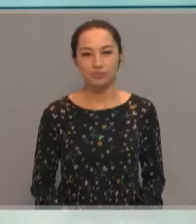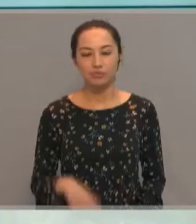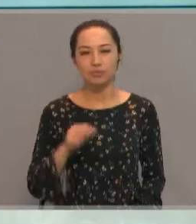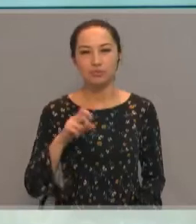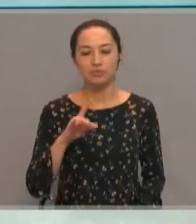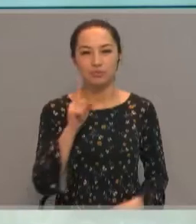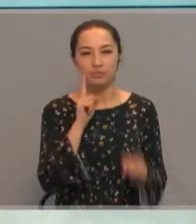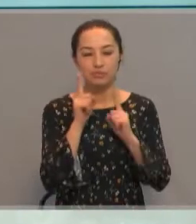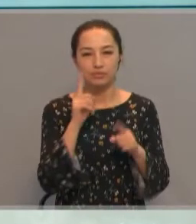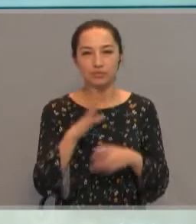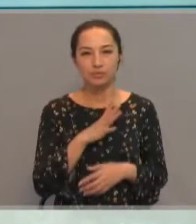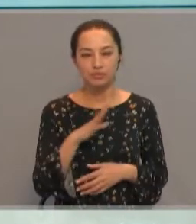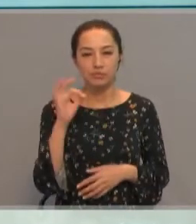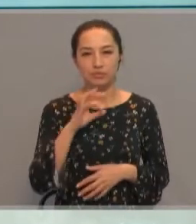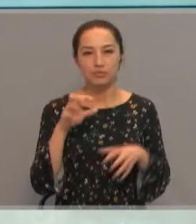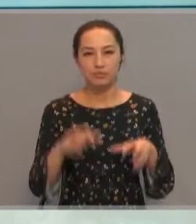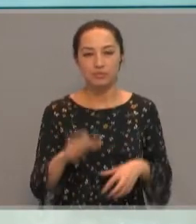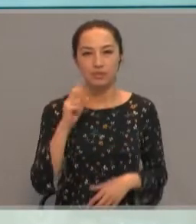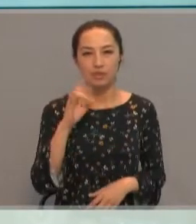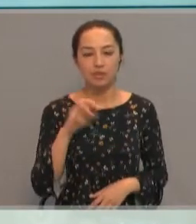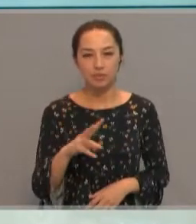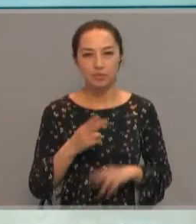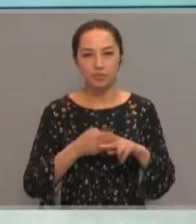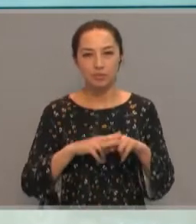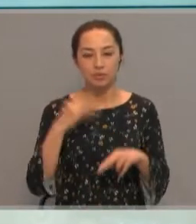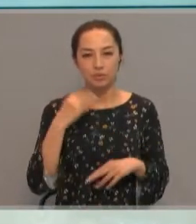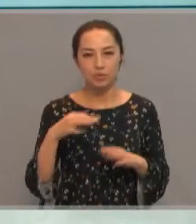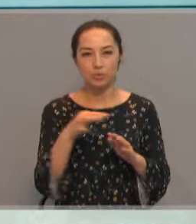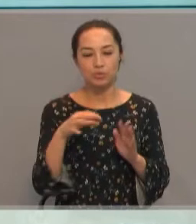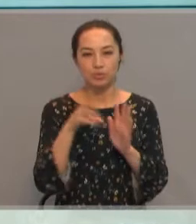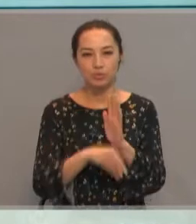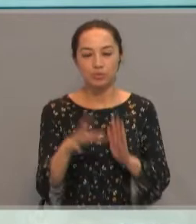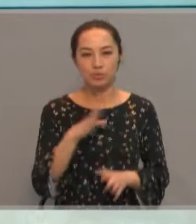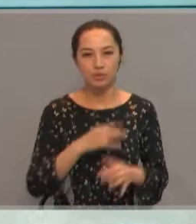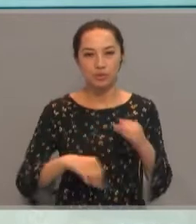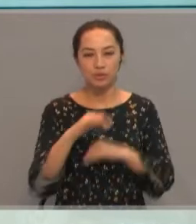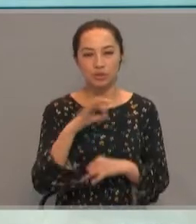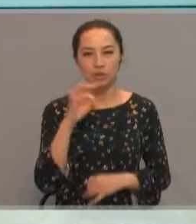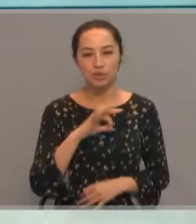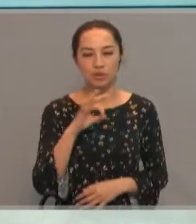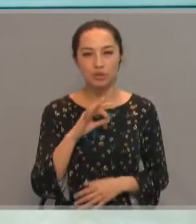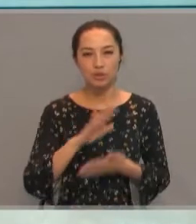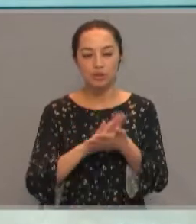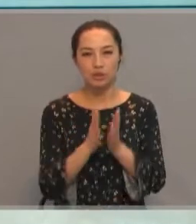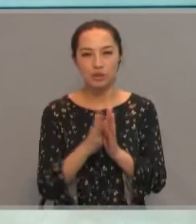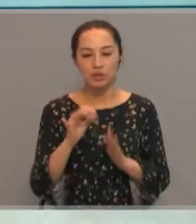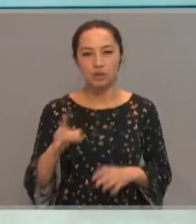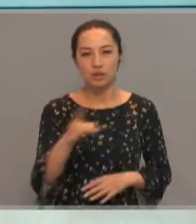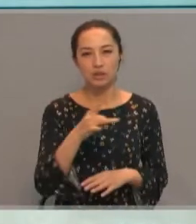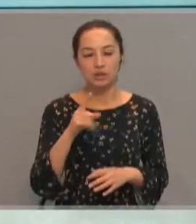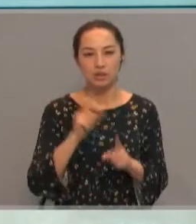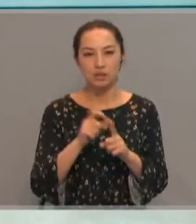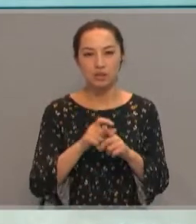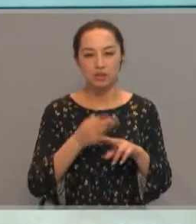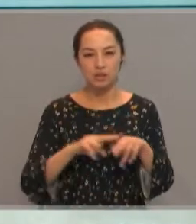На аппаратном совещании под председательством акима Туркестанской области также обсудили противопаводковую ситуацию в регионе. По